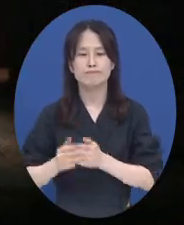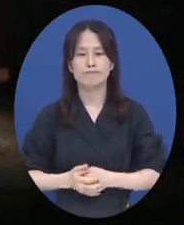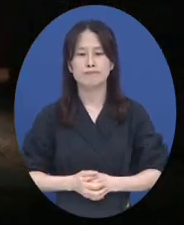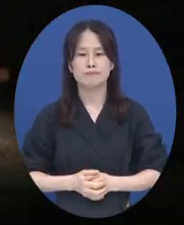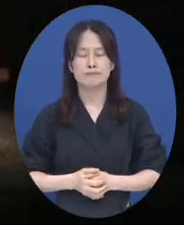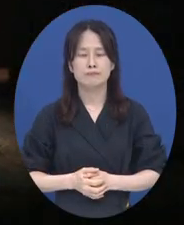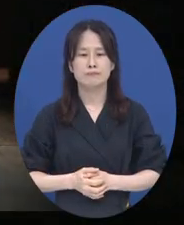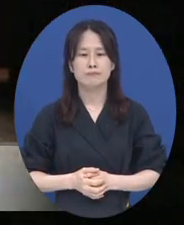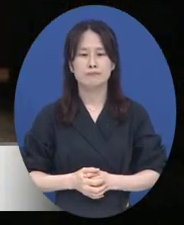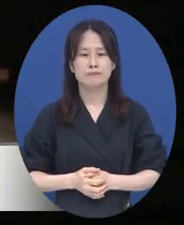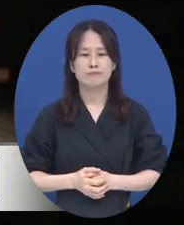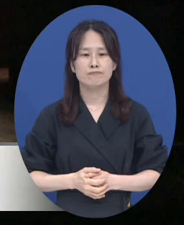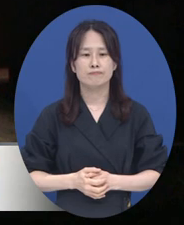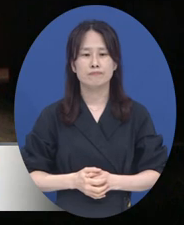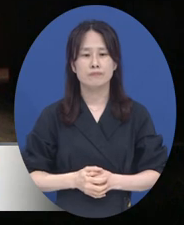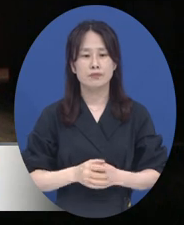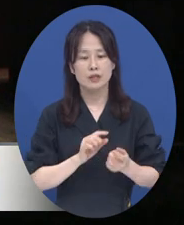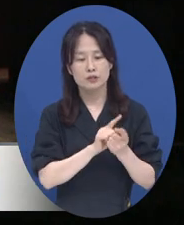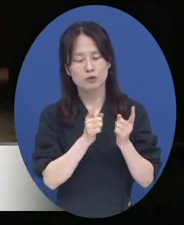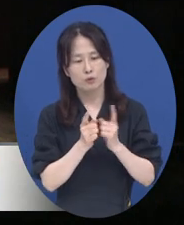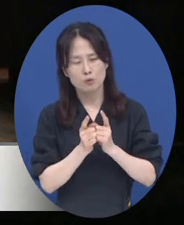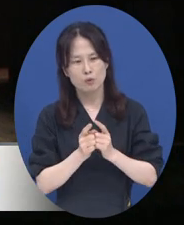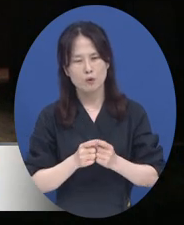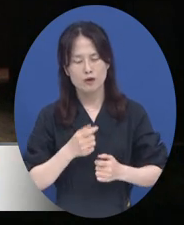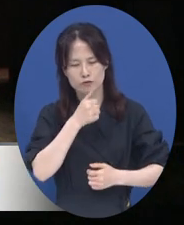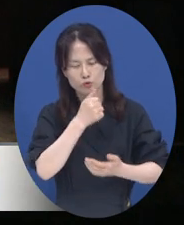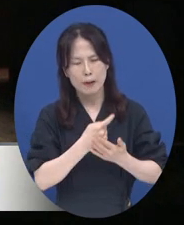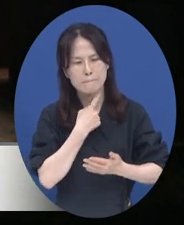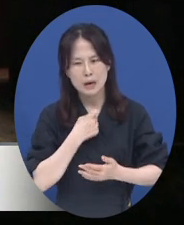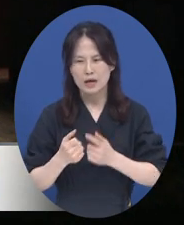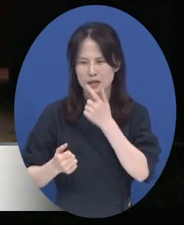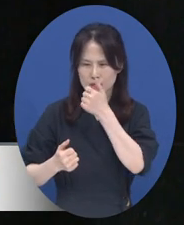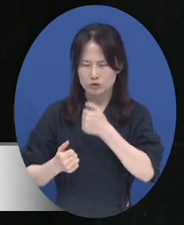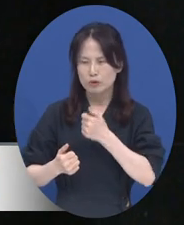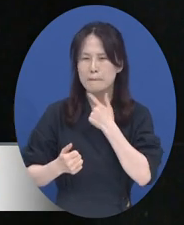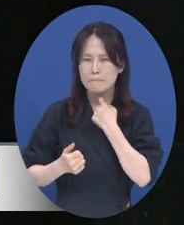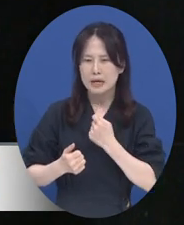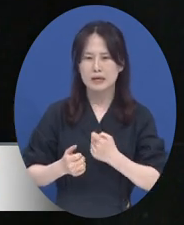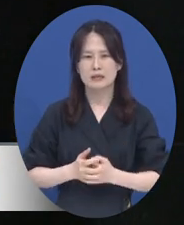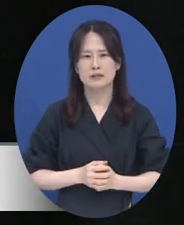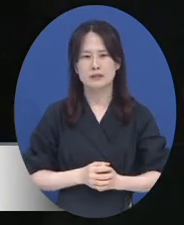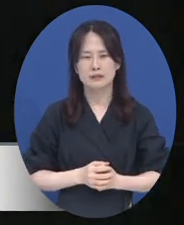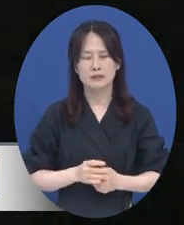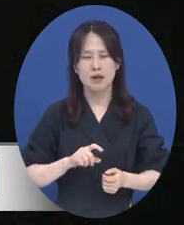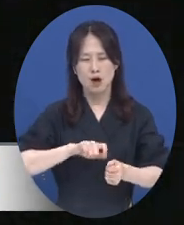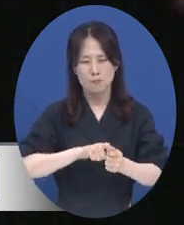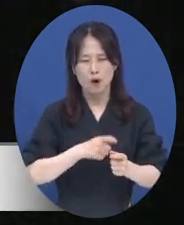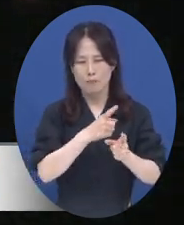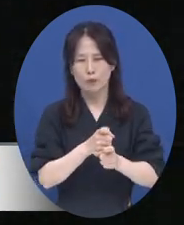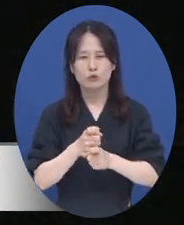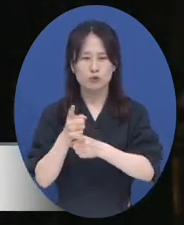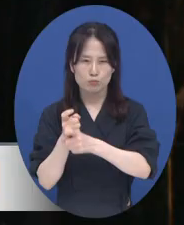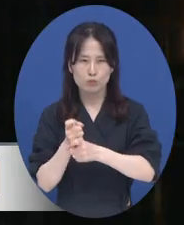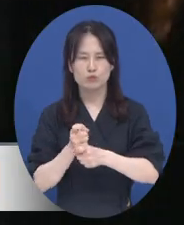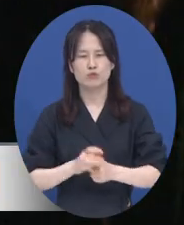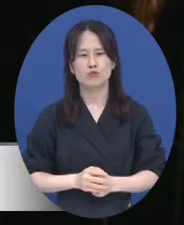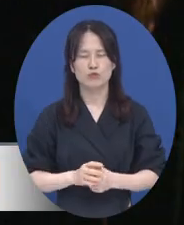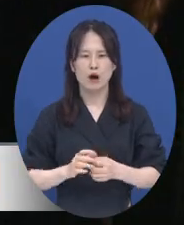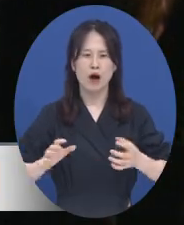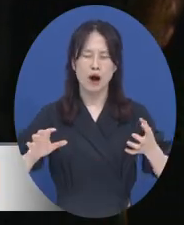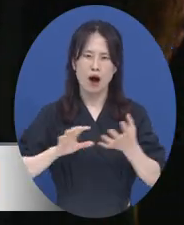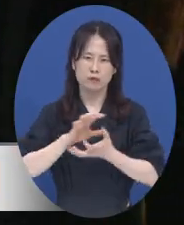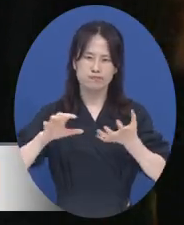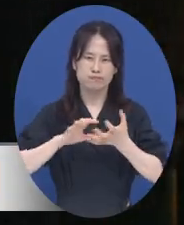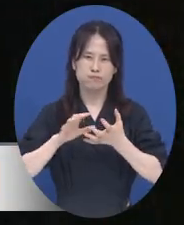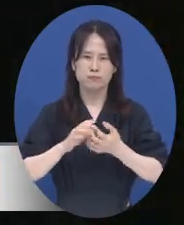준비를. 서로가 서로를 범하고 죄로 죄를 벌하는 극적인 복선이 뒤엉킨